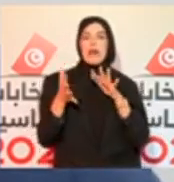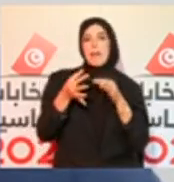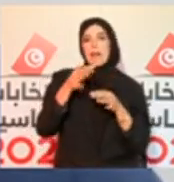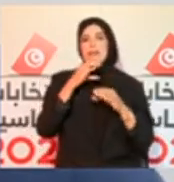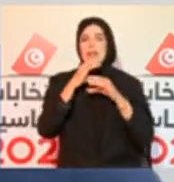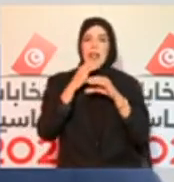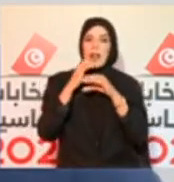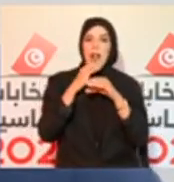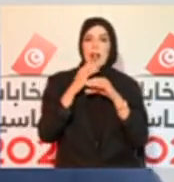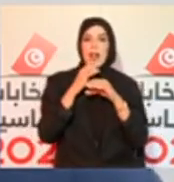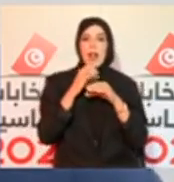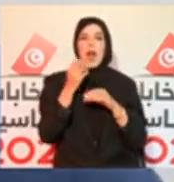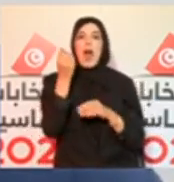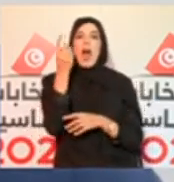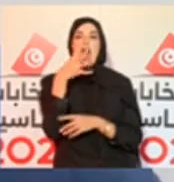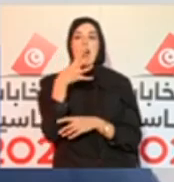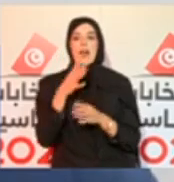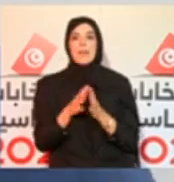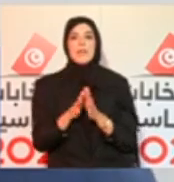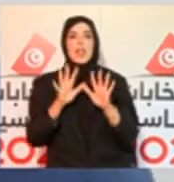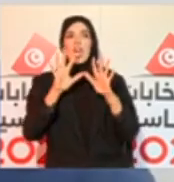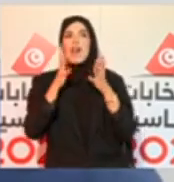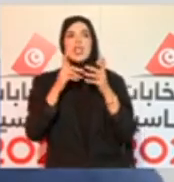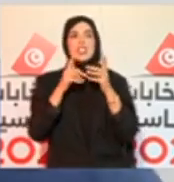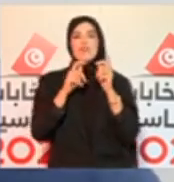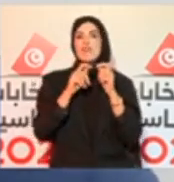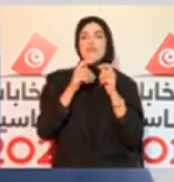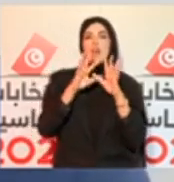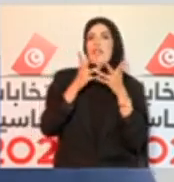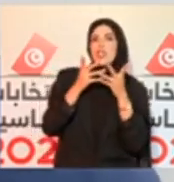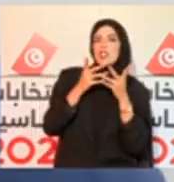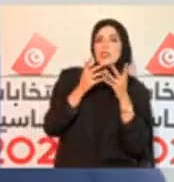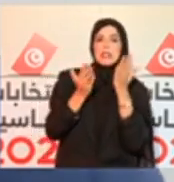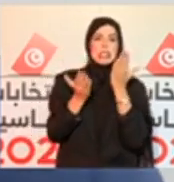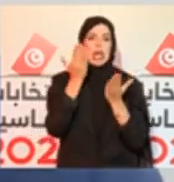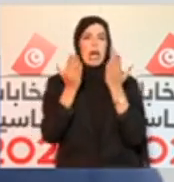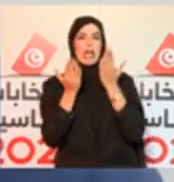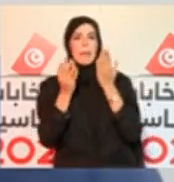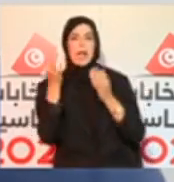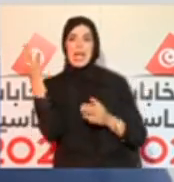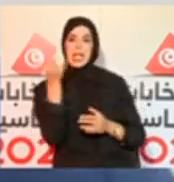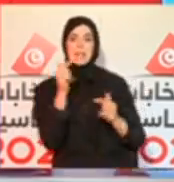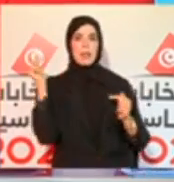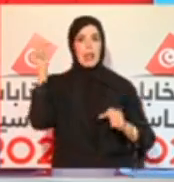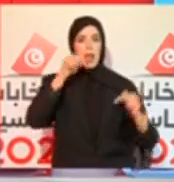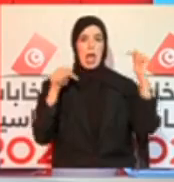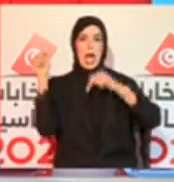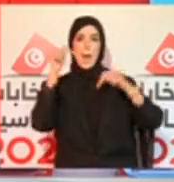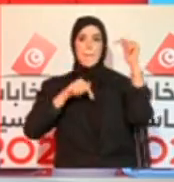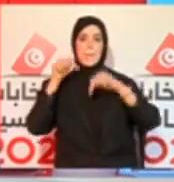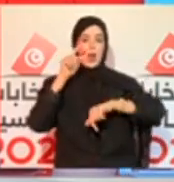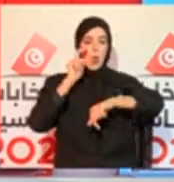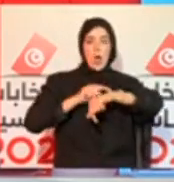نحكيو بامور ارقام كيفاش تقيم نسبه نسبه الاقبال الى حدود